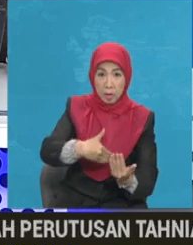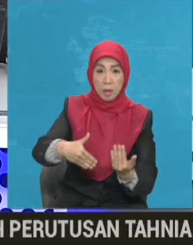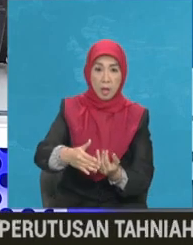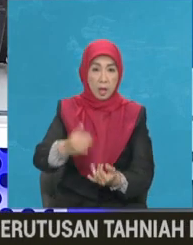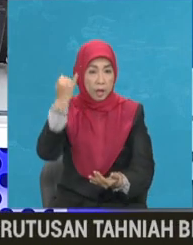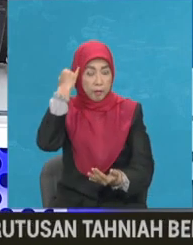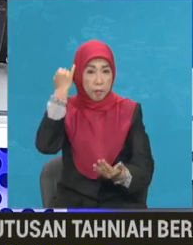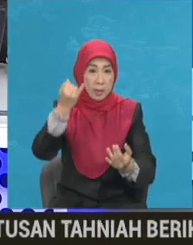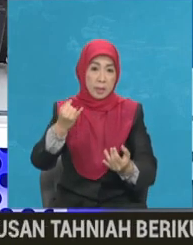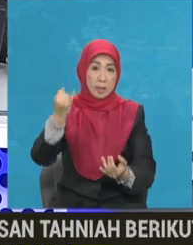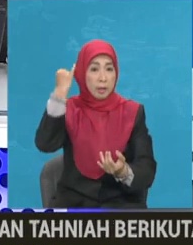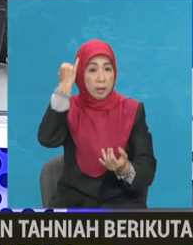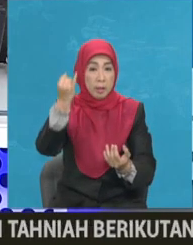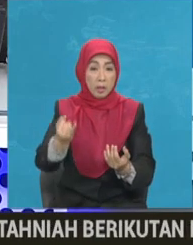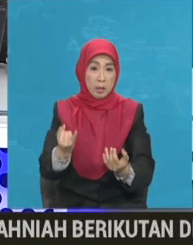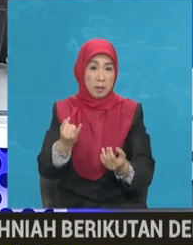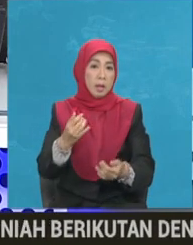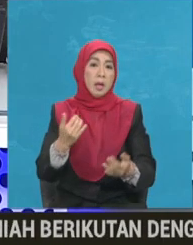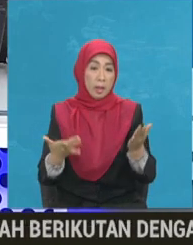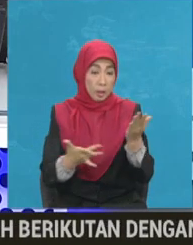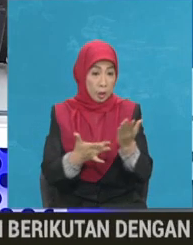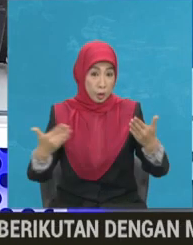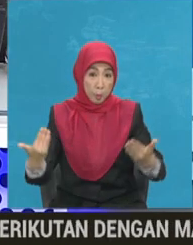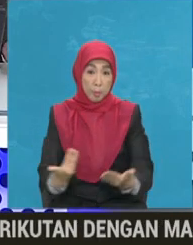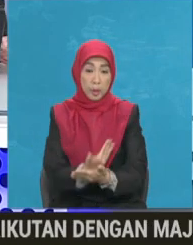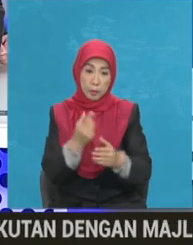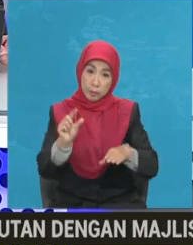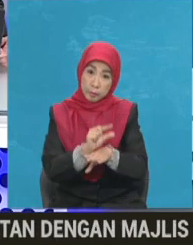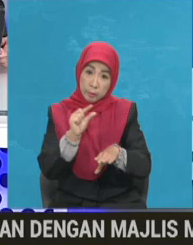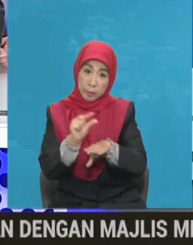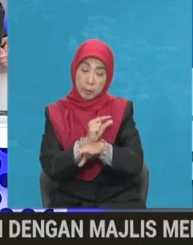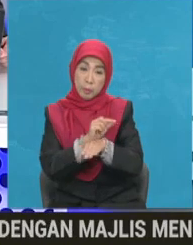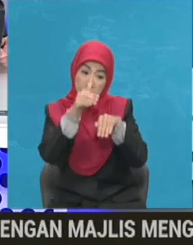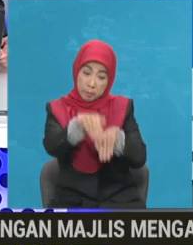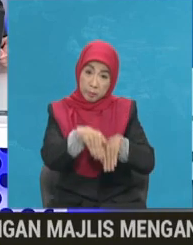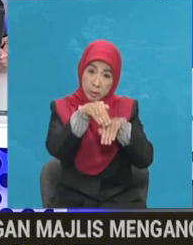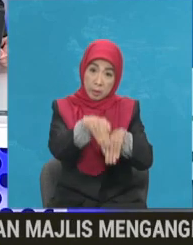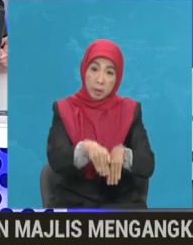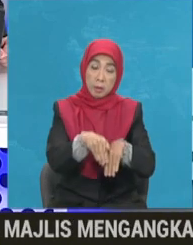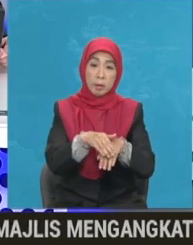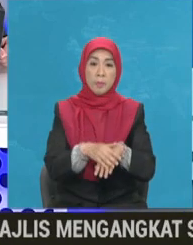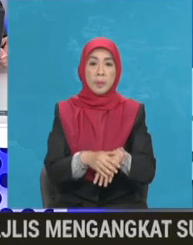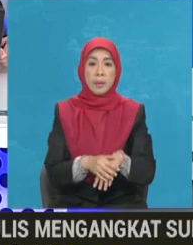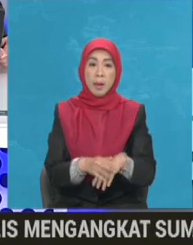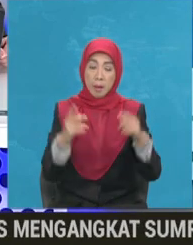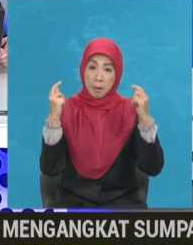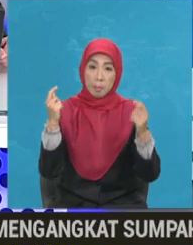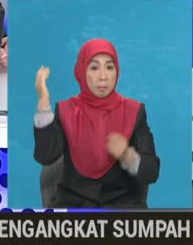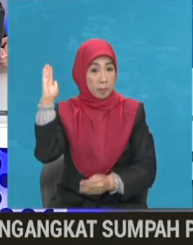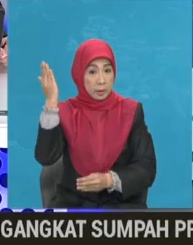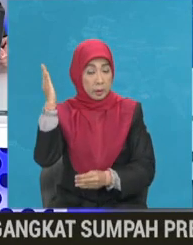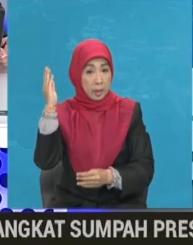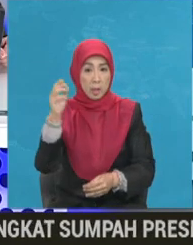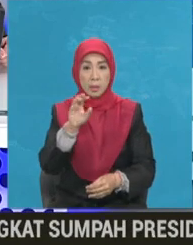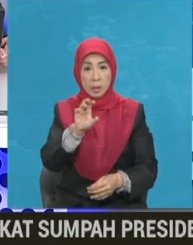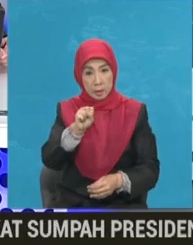mengenai kaji selidik dan teknologi terkini yang digunakan dalam bidang Agroteknologi persidangan akan berlangsung hari Sabtu